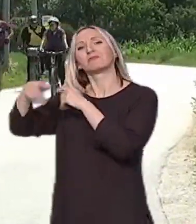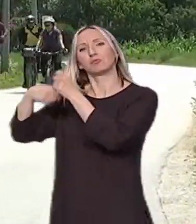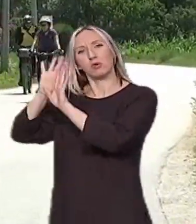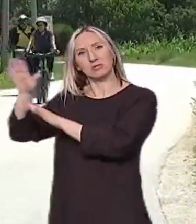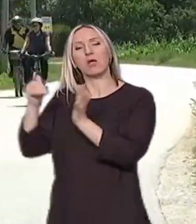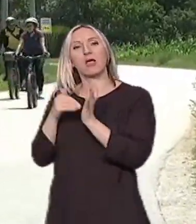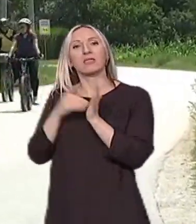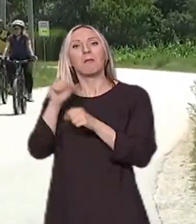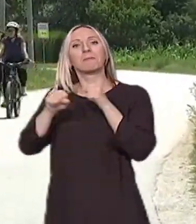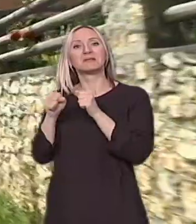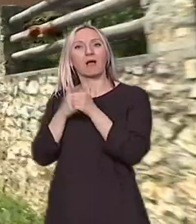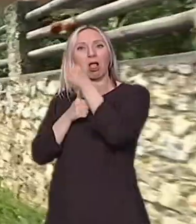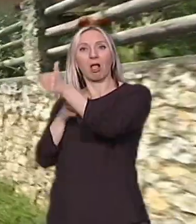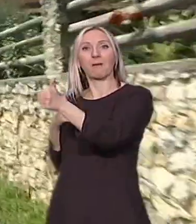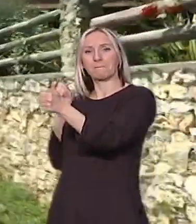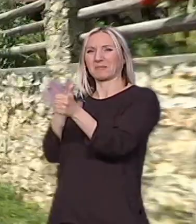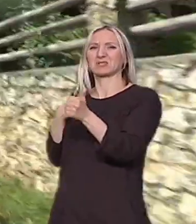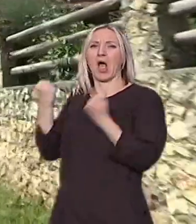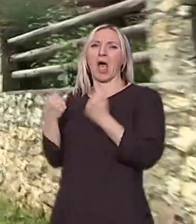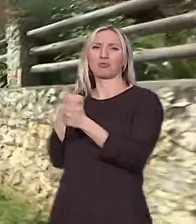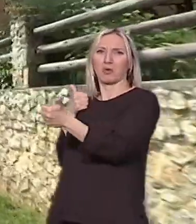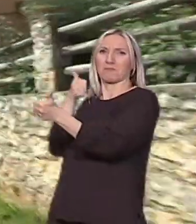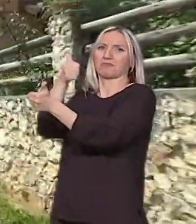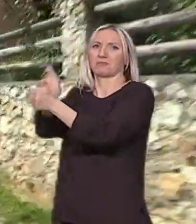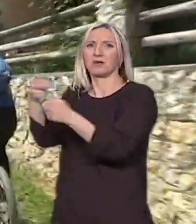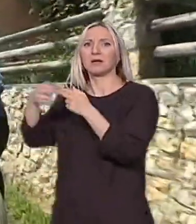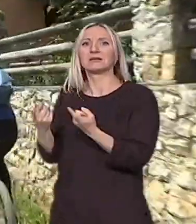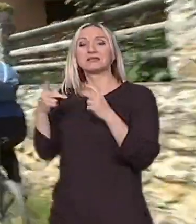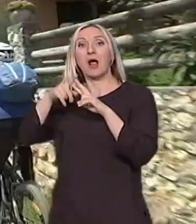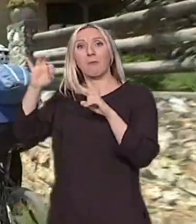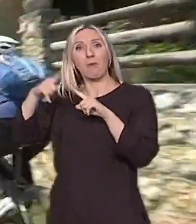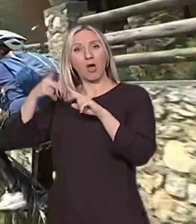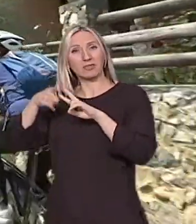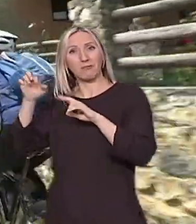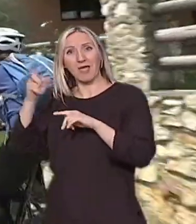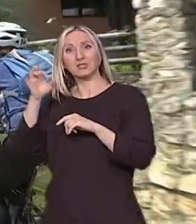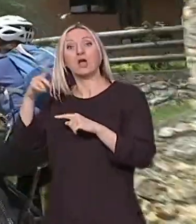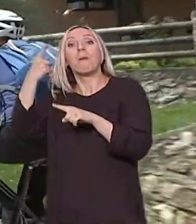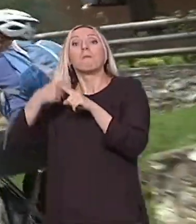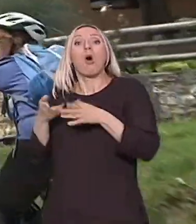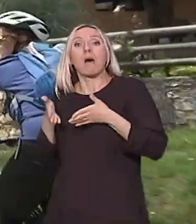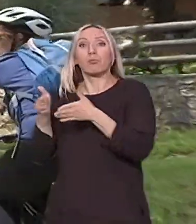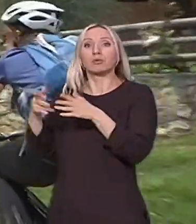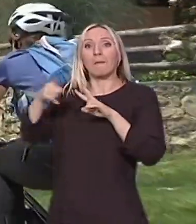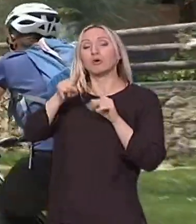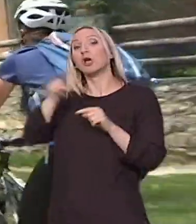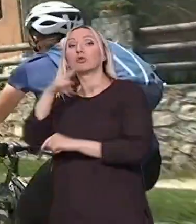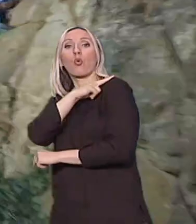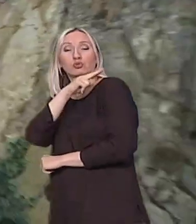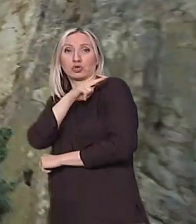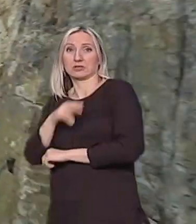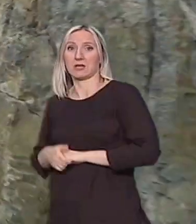treba požuriti za biciklistima. Brzo ih sustižemo već u susednom selu Potpeće, koje se nalazi na pola puta od Požege do Užica.